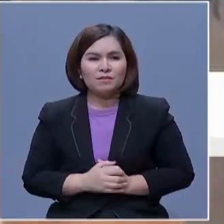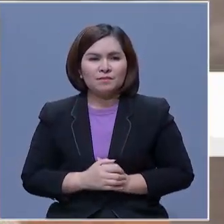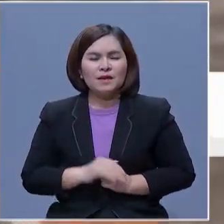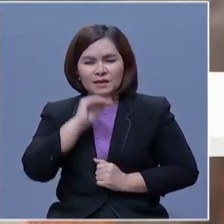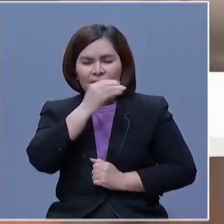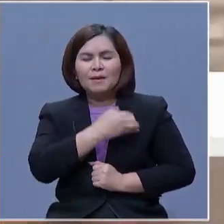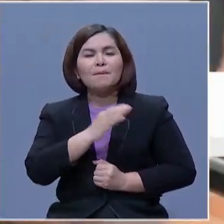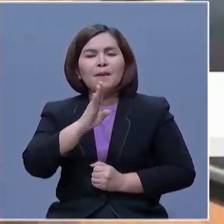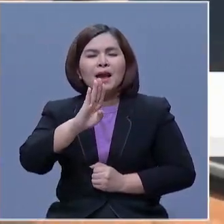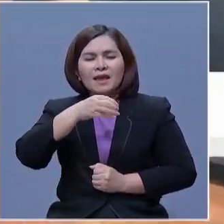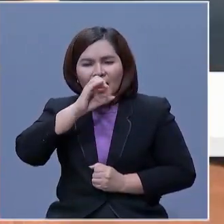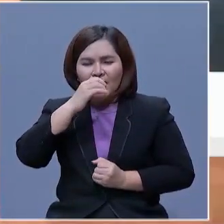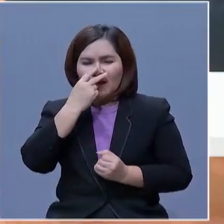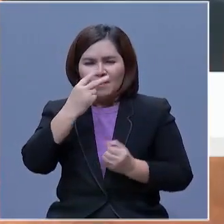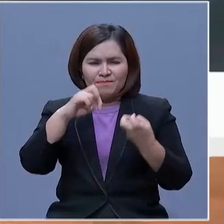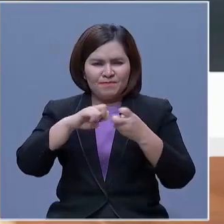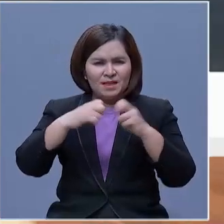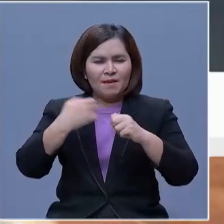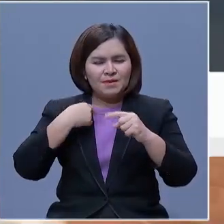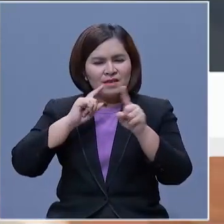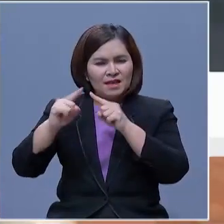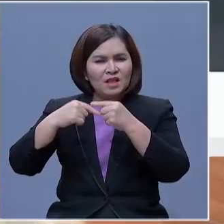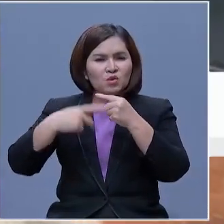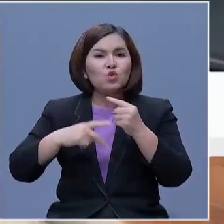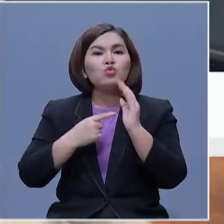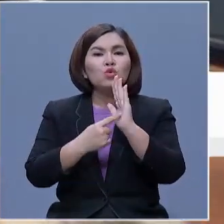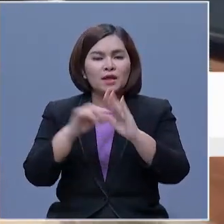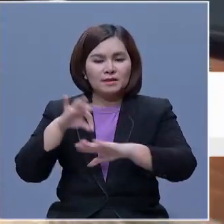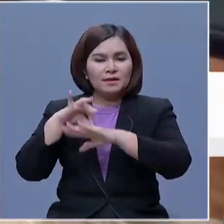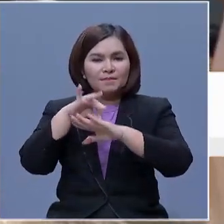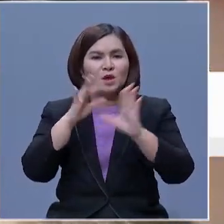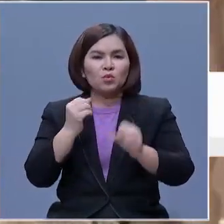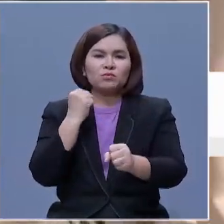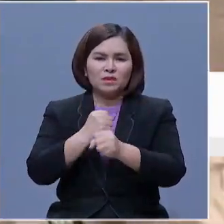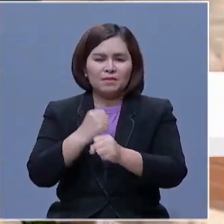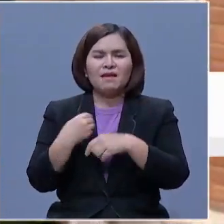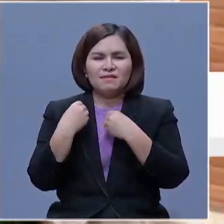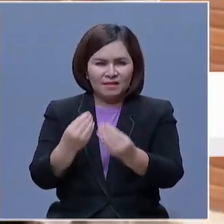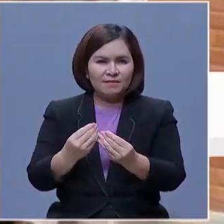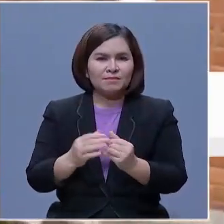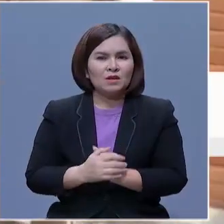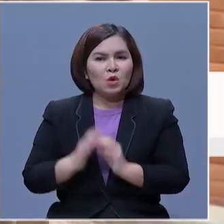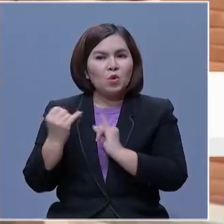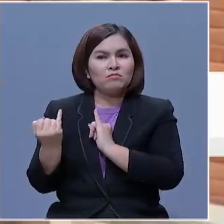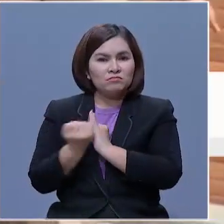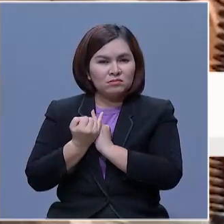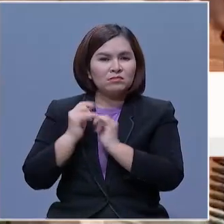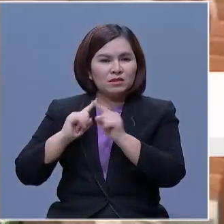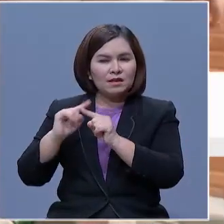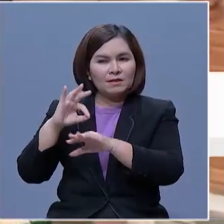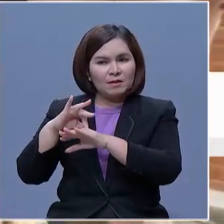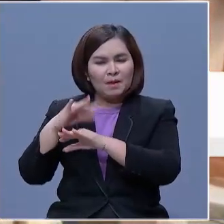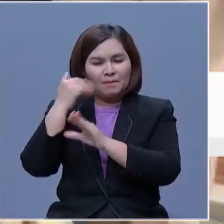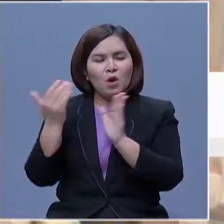เมืองบางแก้วมันผิดปกติหลายอย่างเหมือนกันนะเช่นการแต่งตั้งคนมาทำงานเหมือนแบบมีการเอาคนใกล้ใกล้ชิดอ่ะ